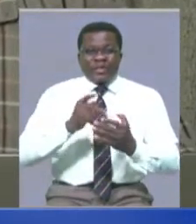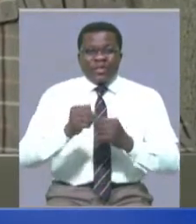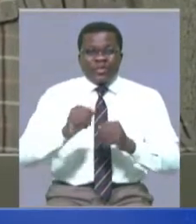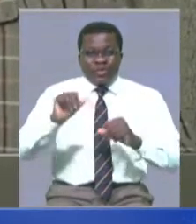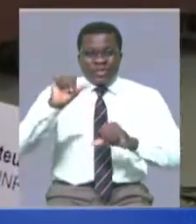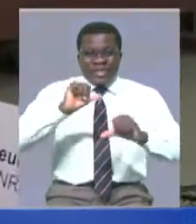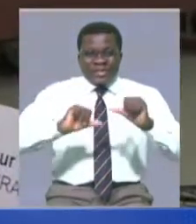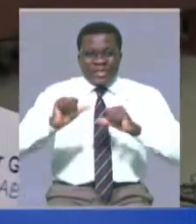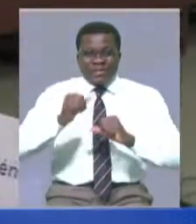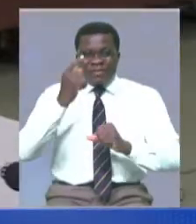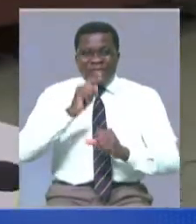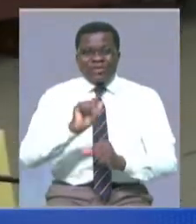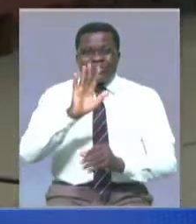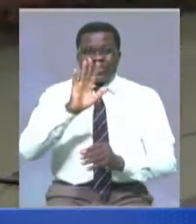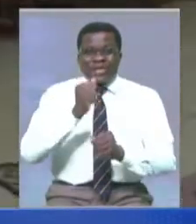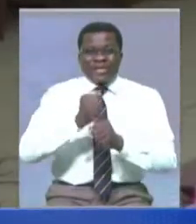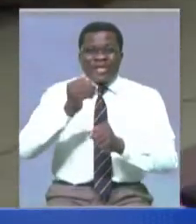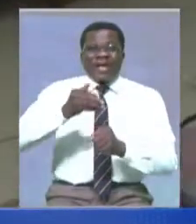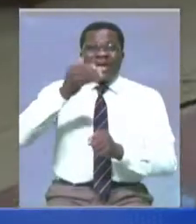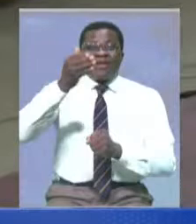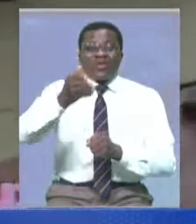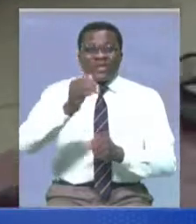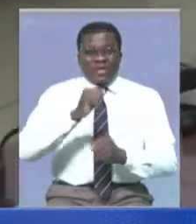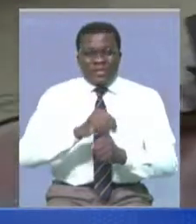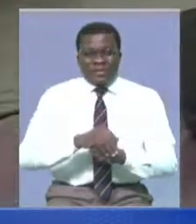scientifique pour les 5 prochaines années.